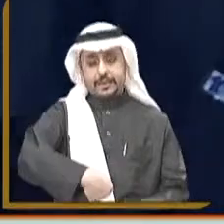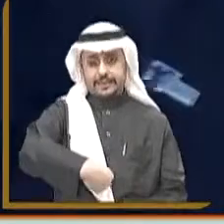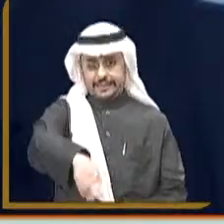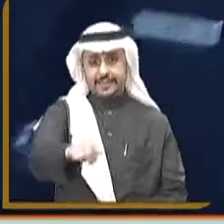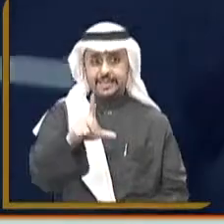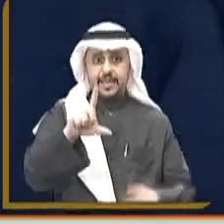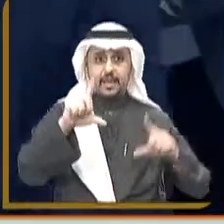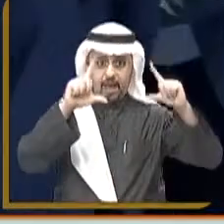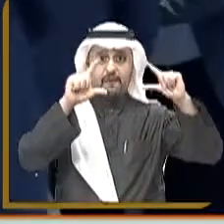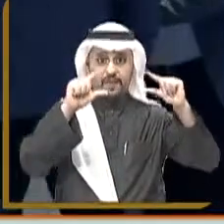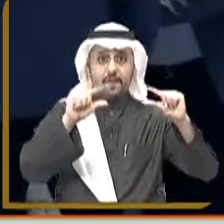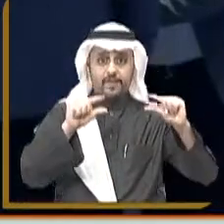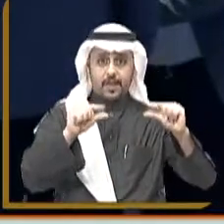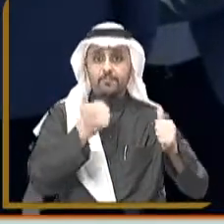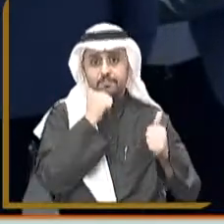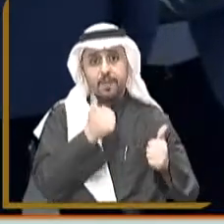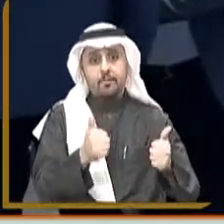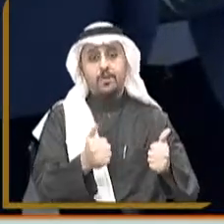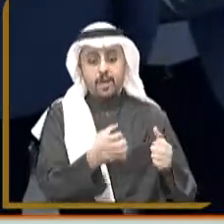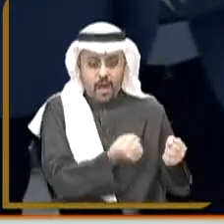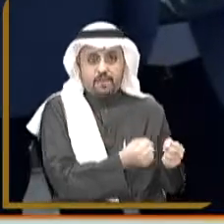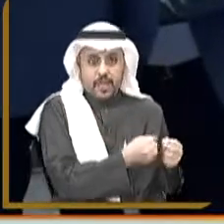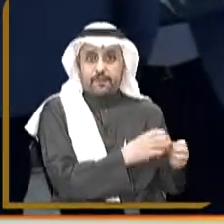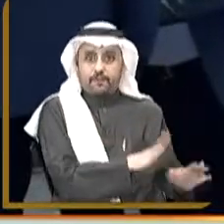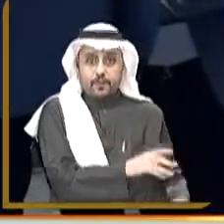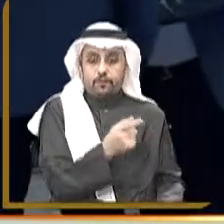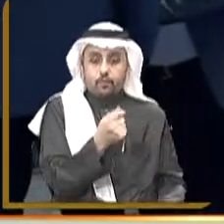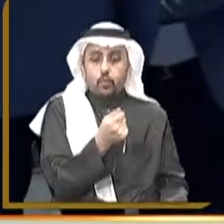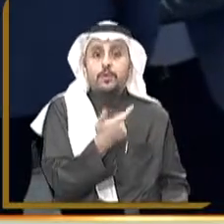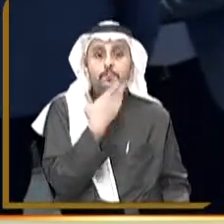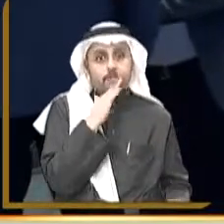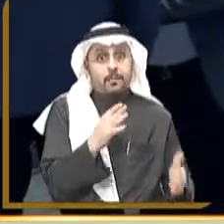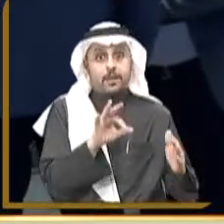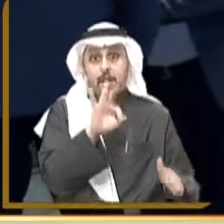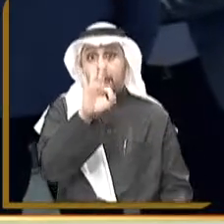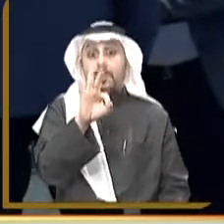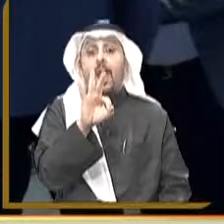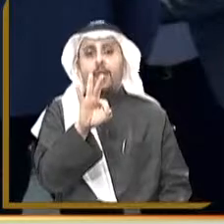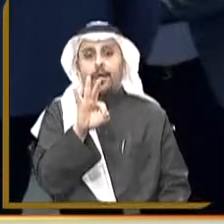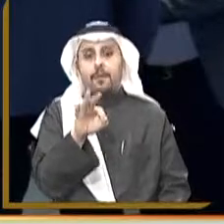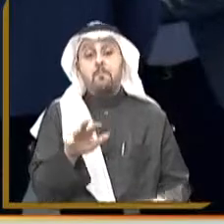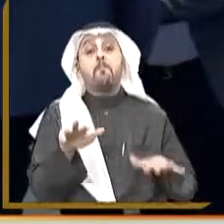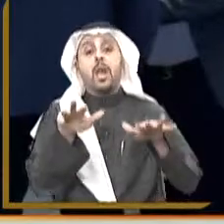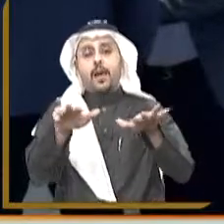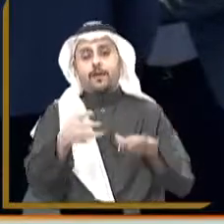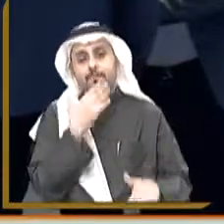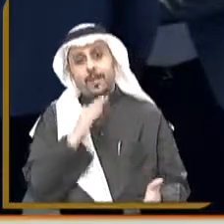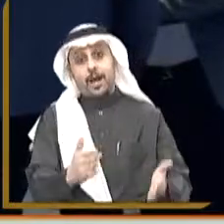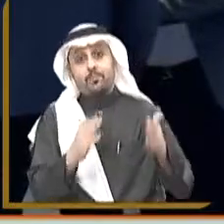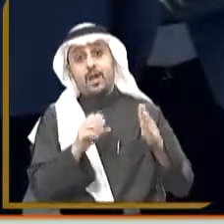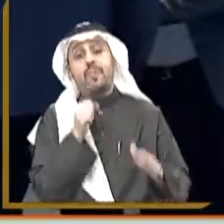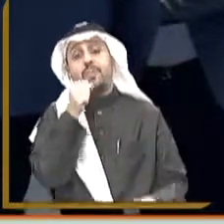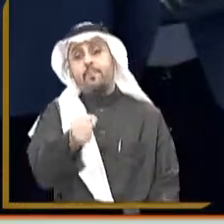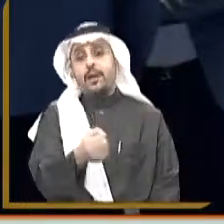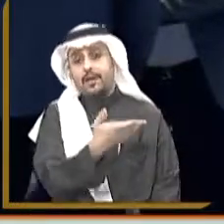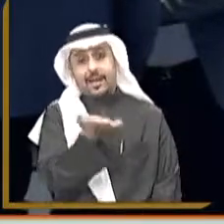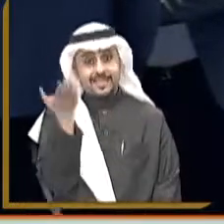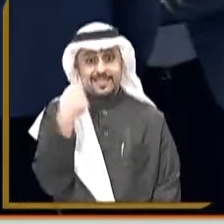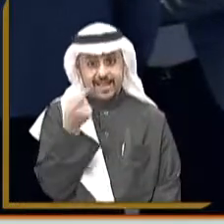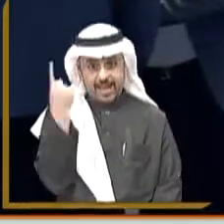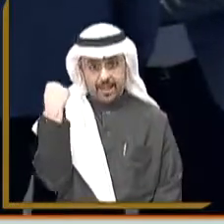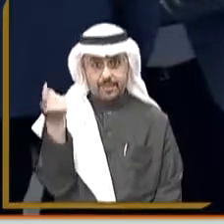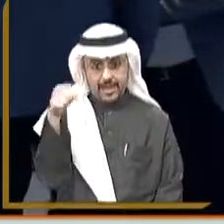وفر تراكمي خلال سنوات التشغيل الماضية تجاوز 3 مليار دولار، ويتجاوز ضعف تكلفة